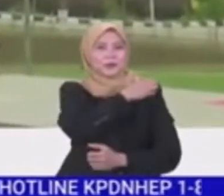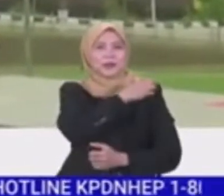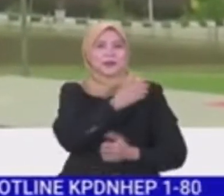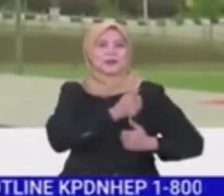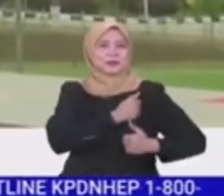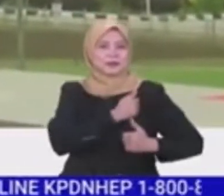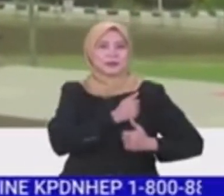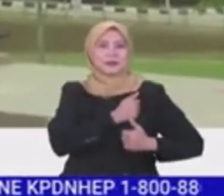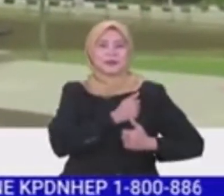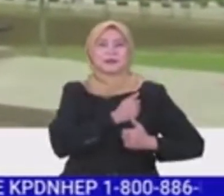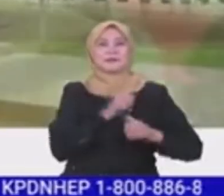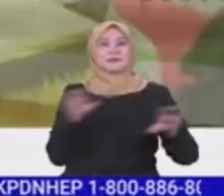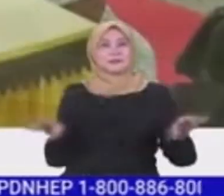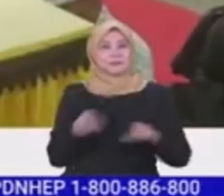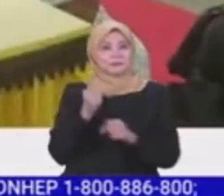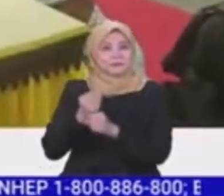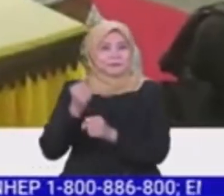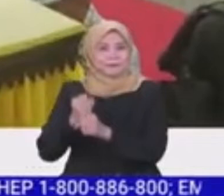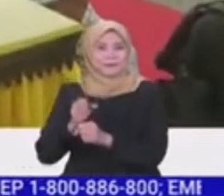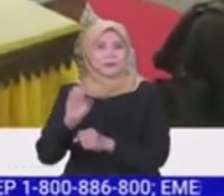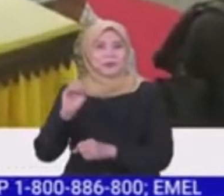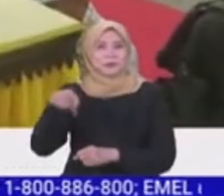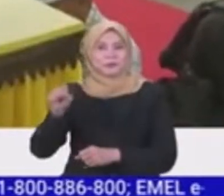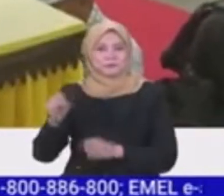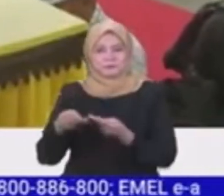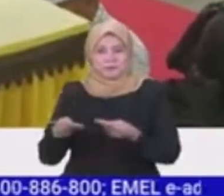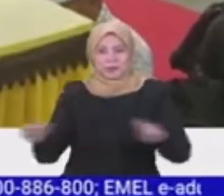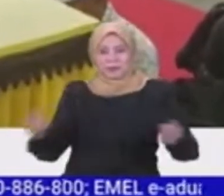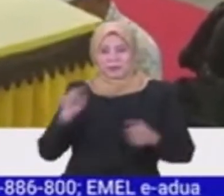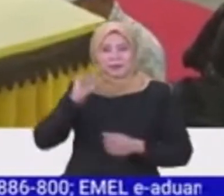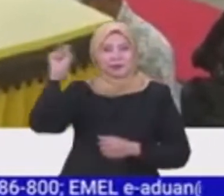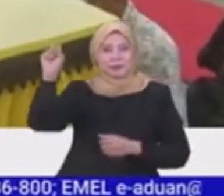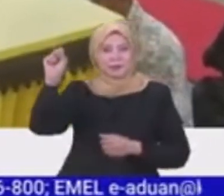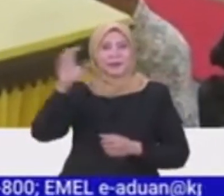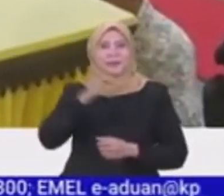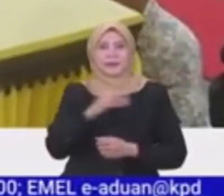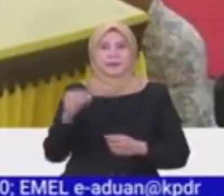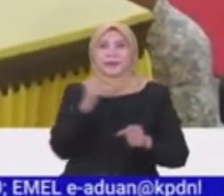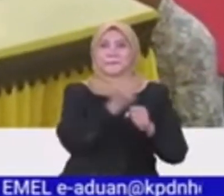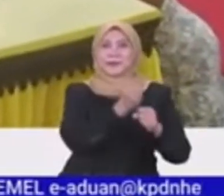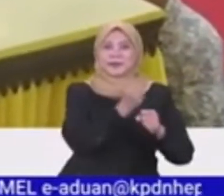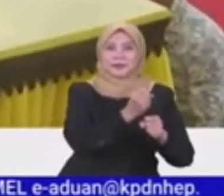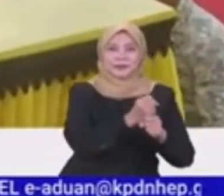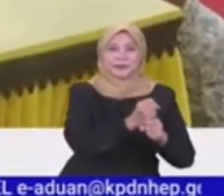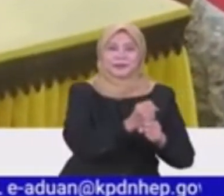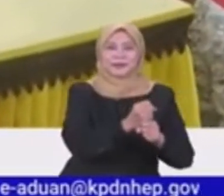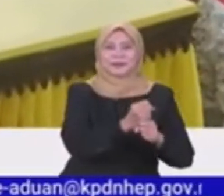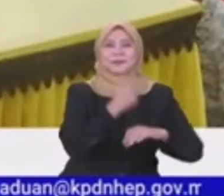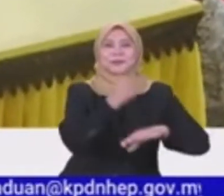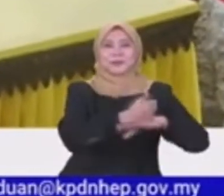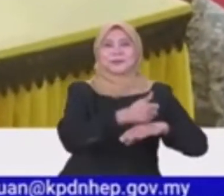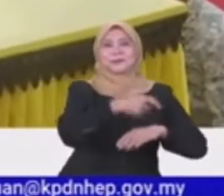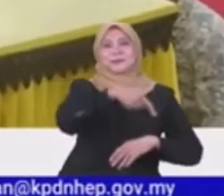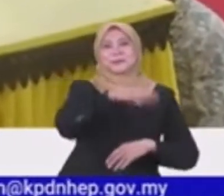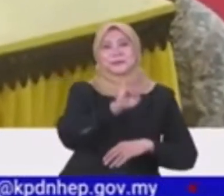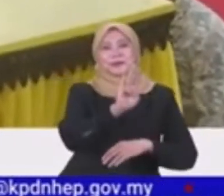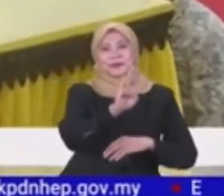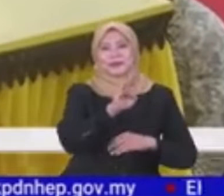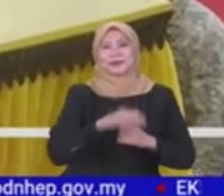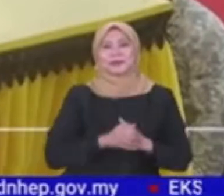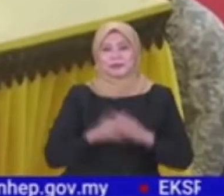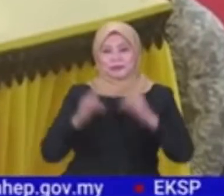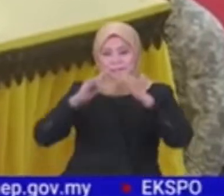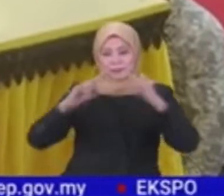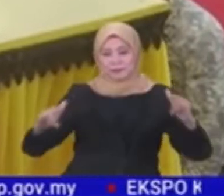ATM yang sedang melaksanakan tugas operasi pasir di Sabah serta yang bertugas di misi pertubuhan bangsa bersatu